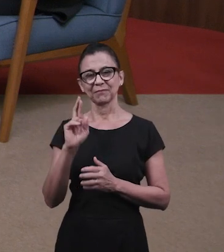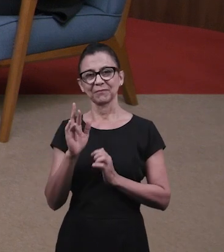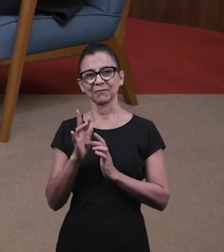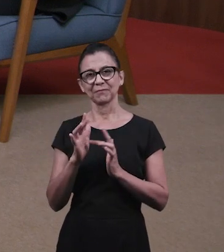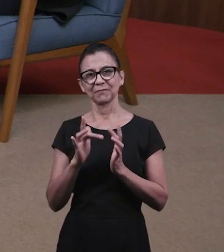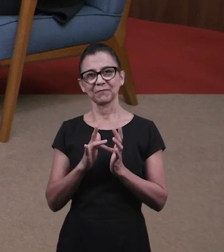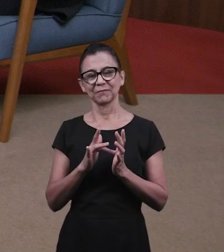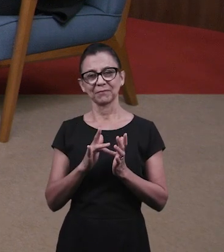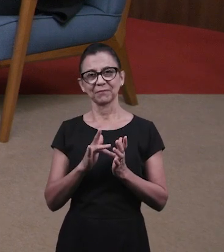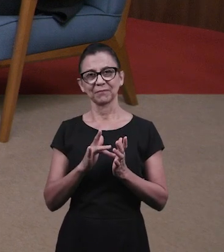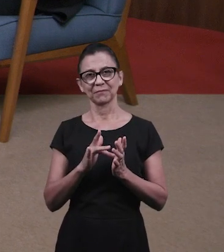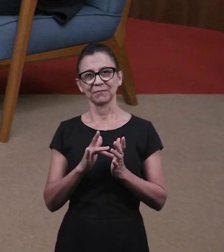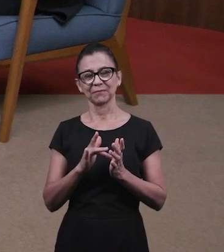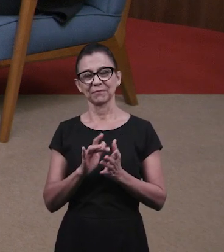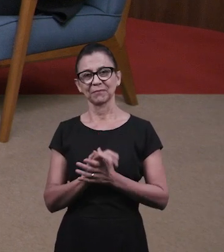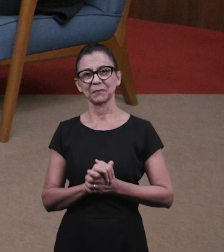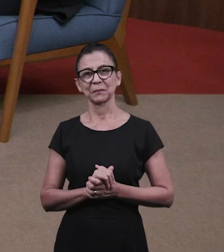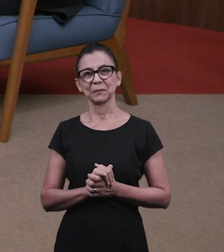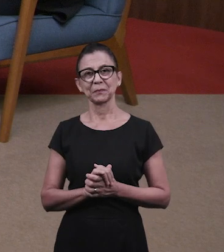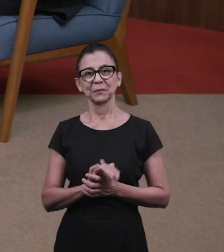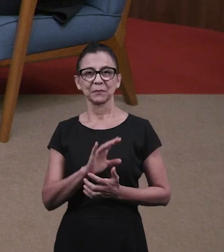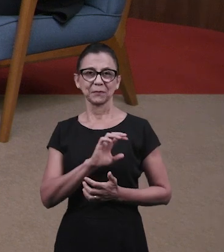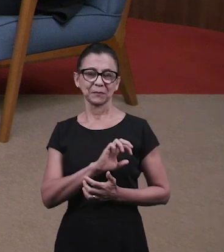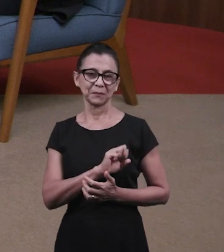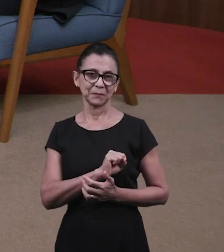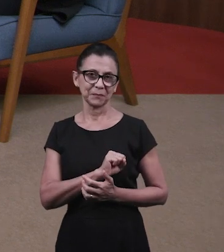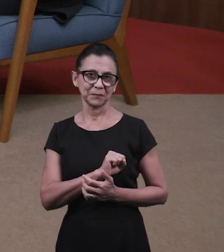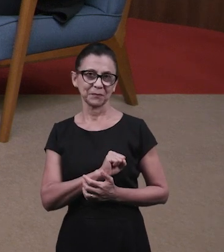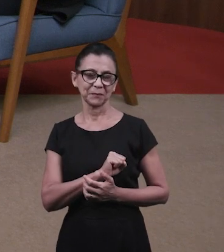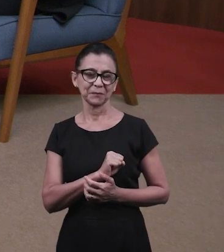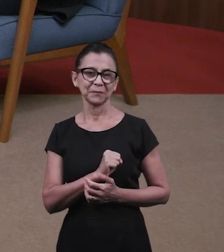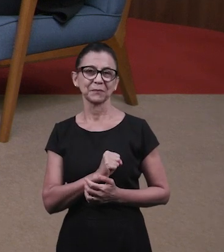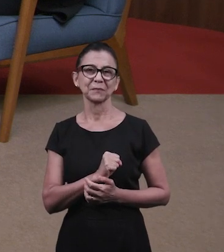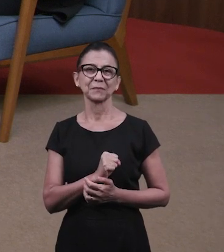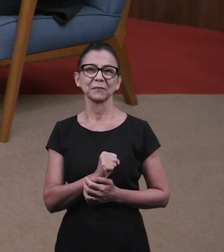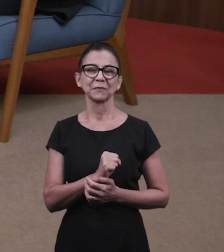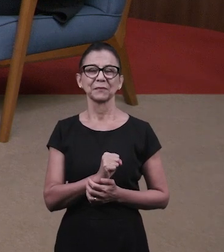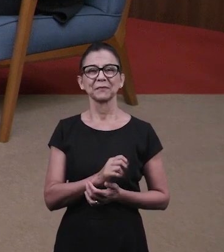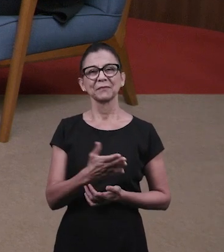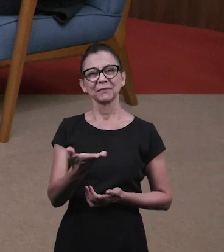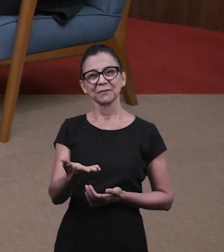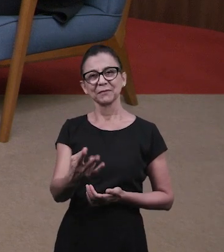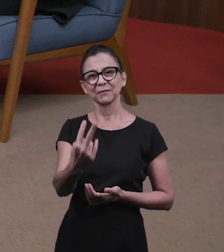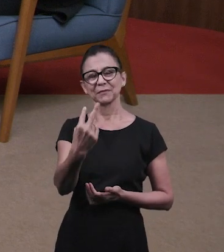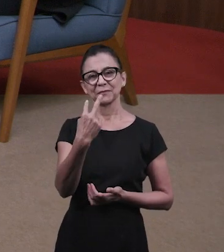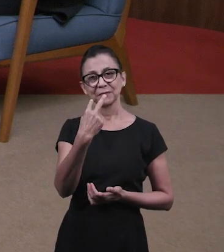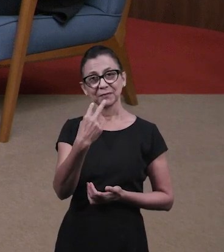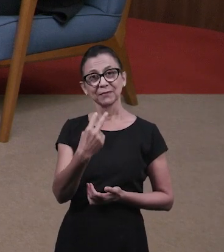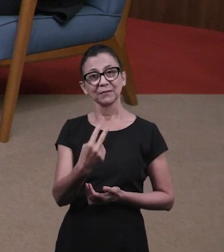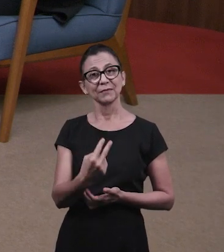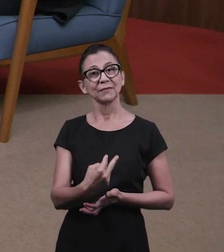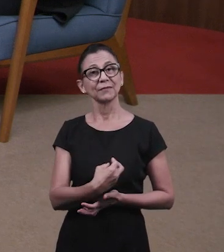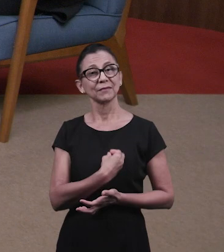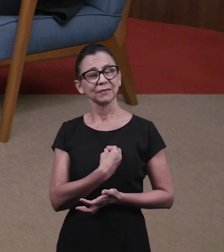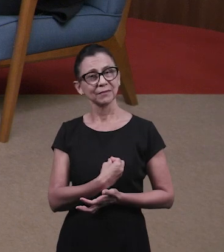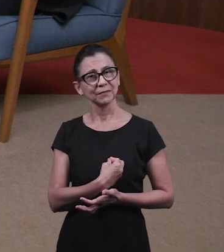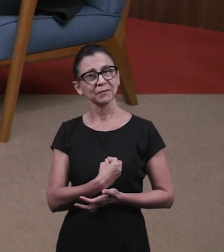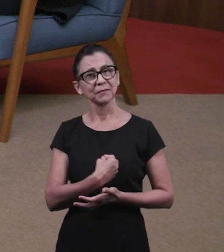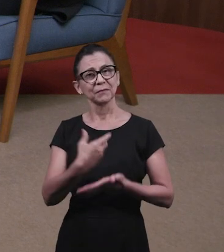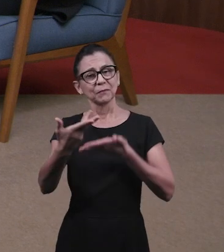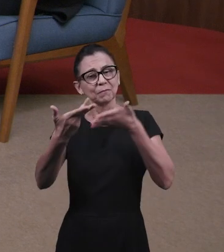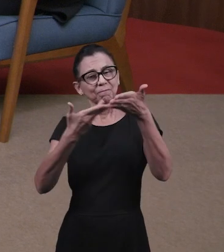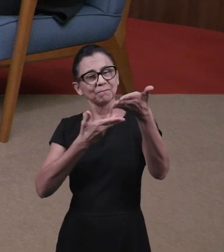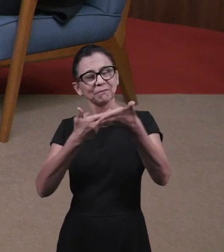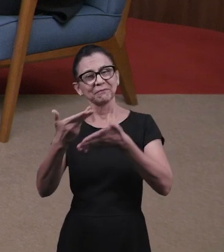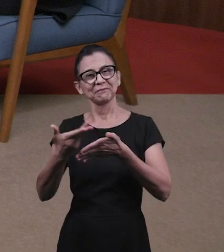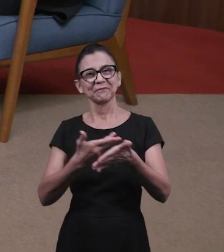Seigneur à Josias, Sergio, la paix du Seigneur à nos bien-aimés téléspectateurs. Participez, envoyez votre